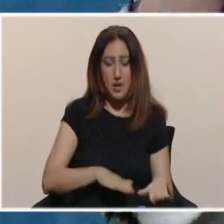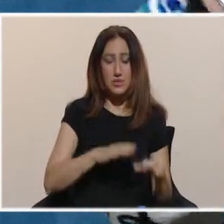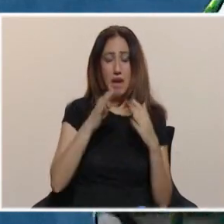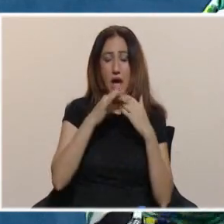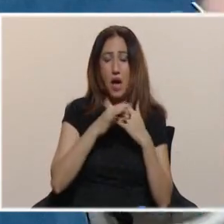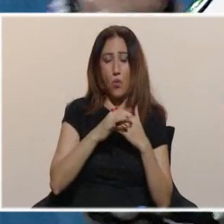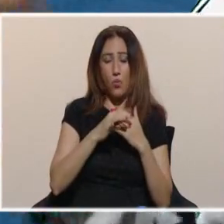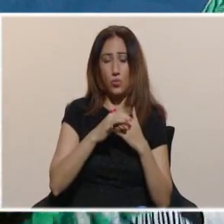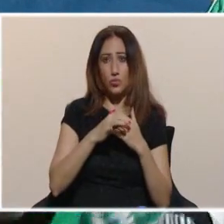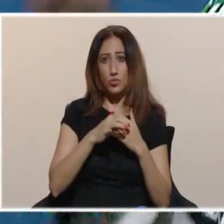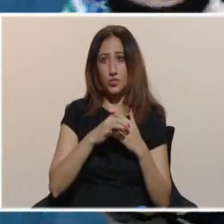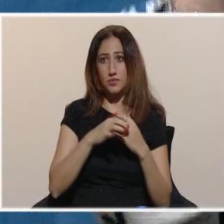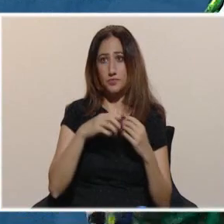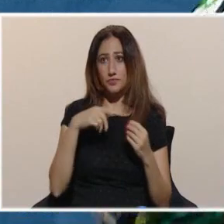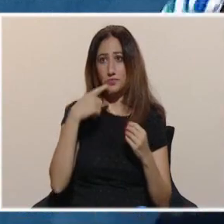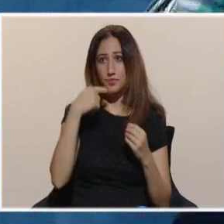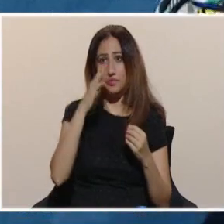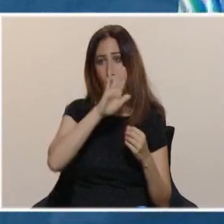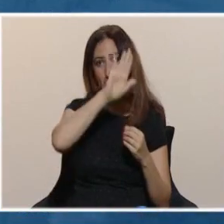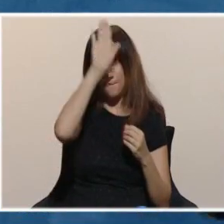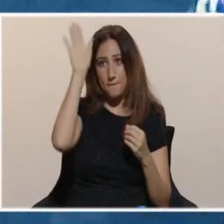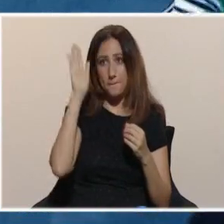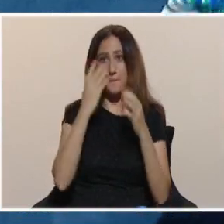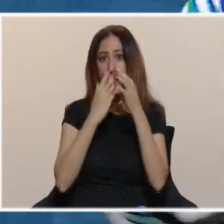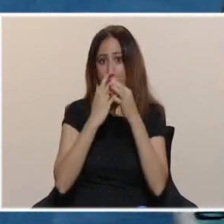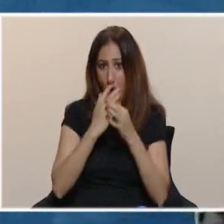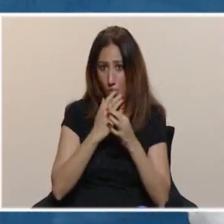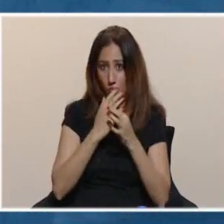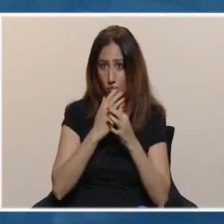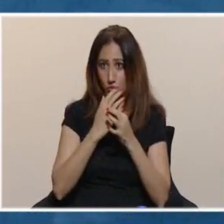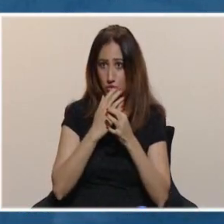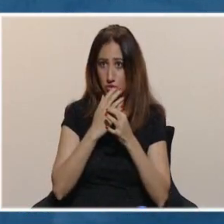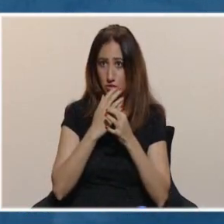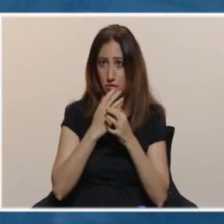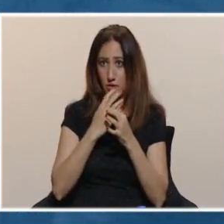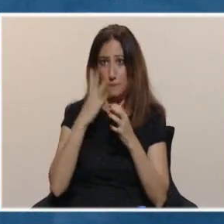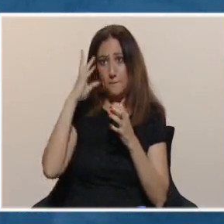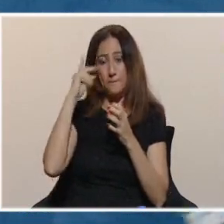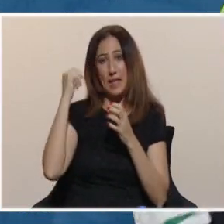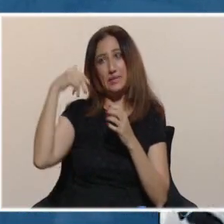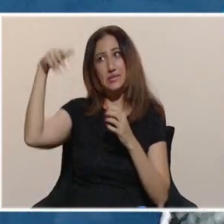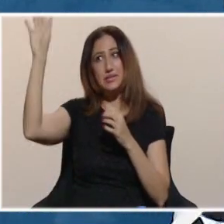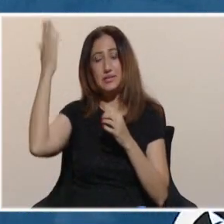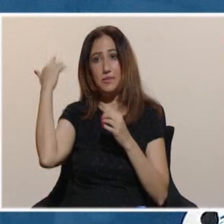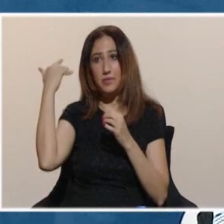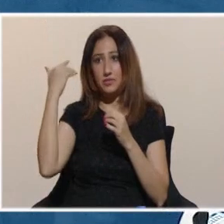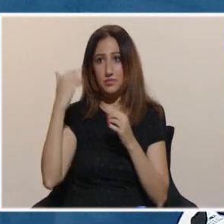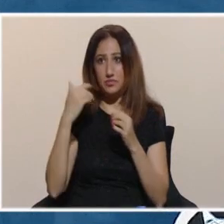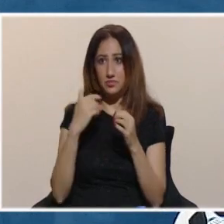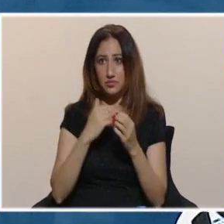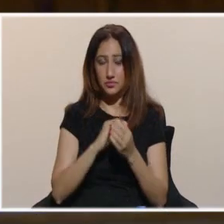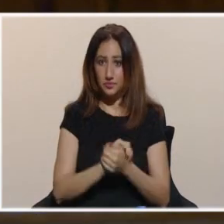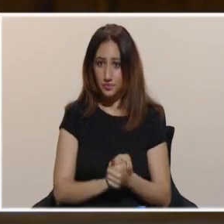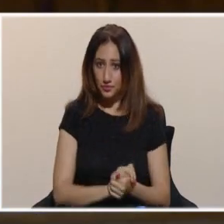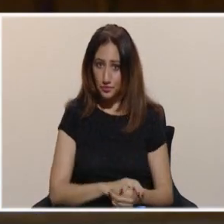جديده، فتدخلني ملكه جمال وتجوزني وكده، فانا هنسى الفتره دي. بس طبعا الحكايه